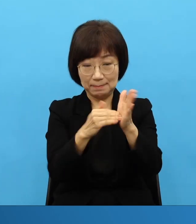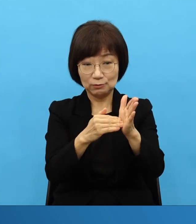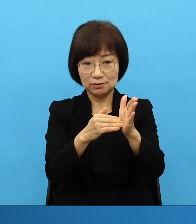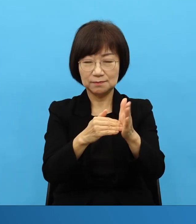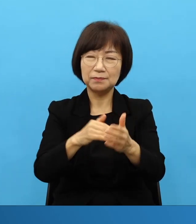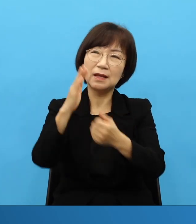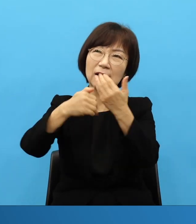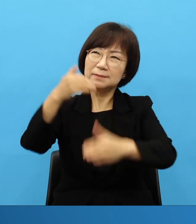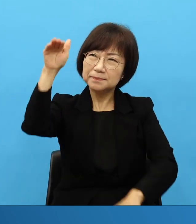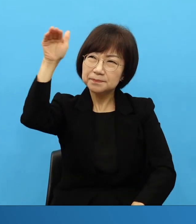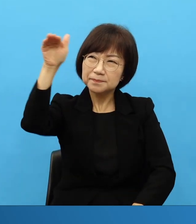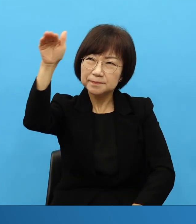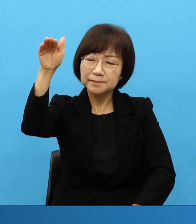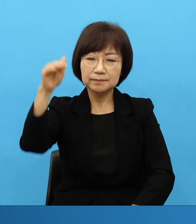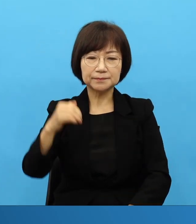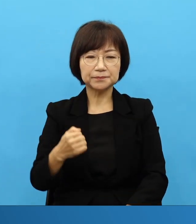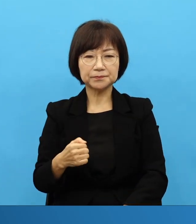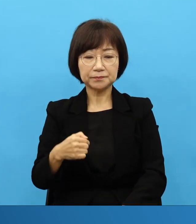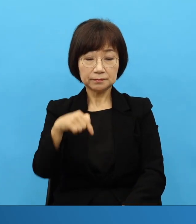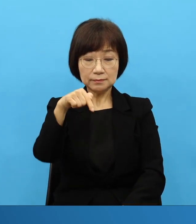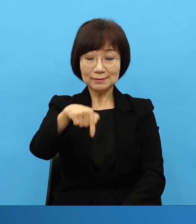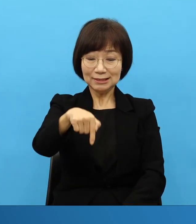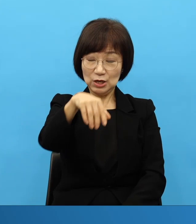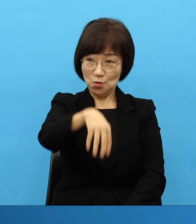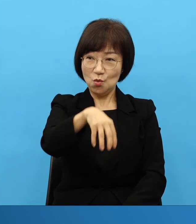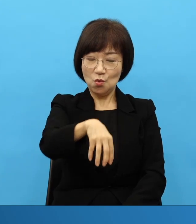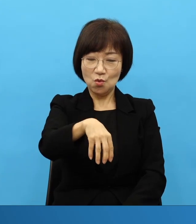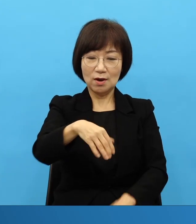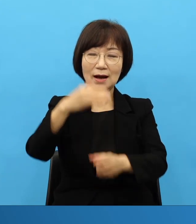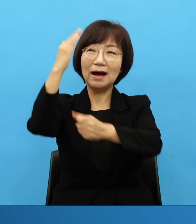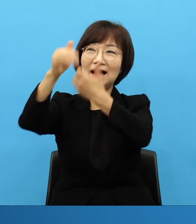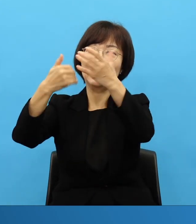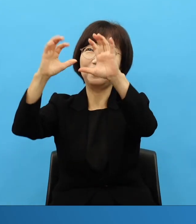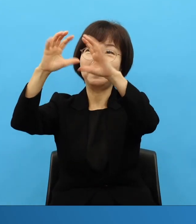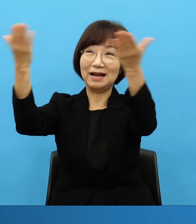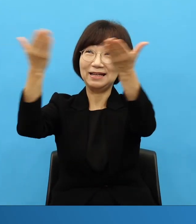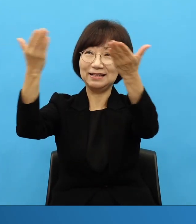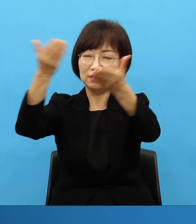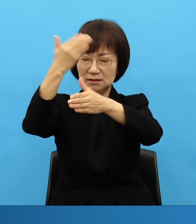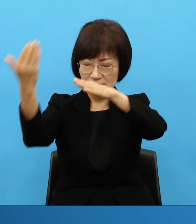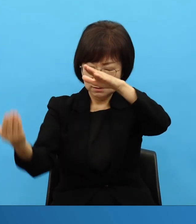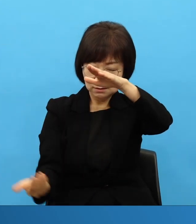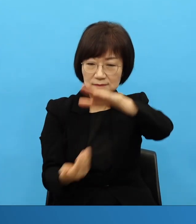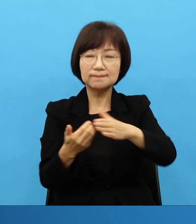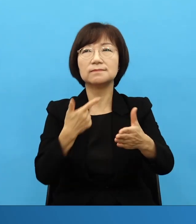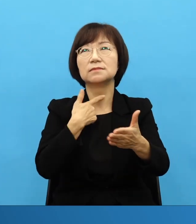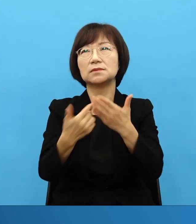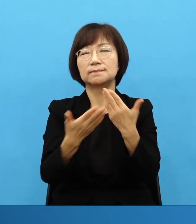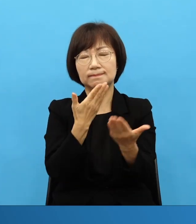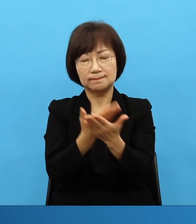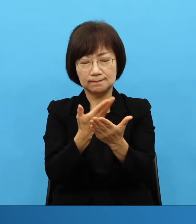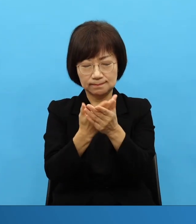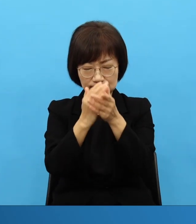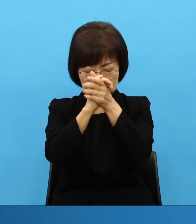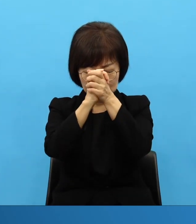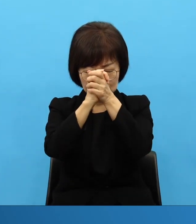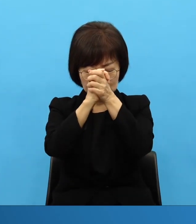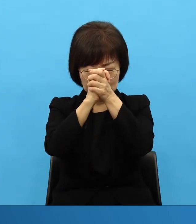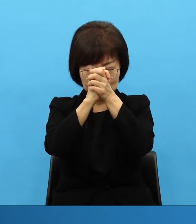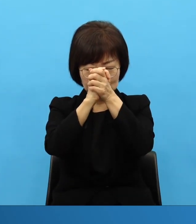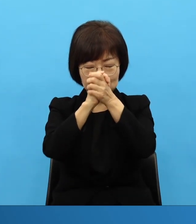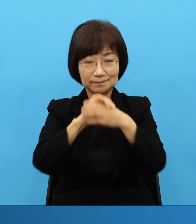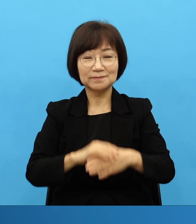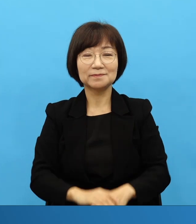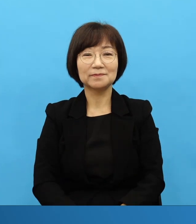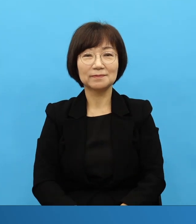내가 여기서 하나님의 나라 일을 이루게 하옵소서. Lord, at this place, may I 맞잖아요. really fulfill 이제 the